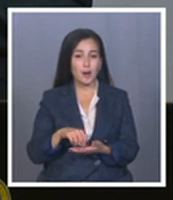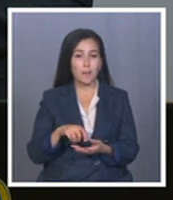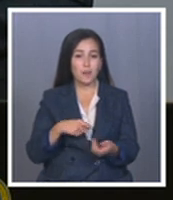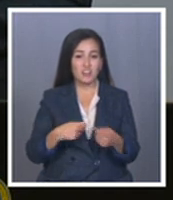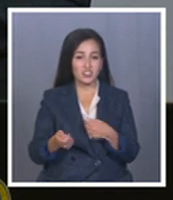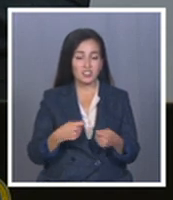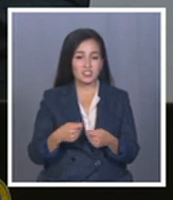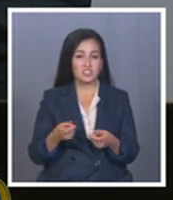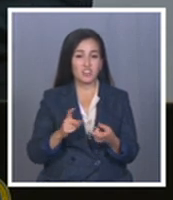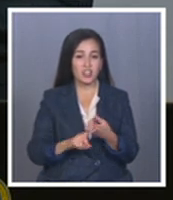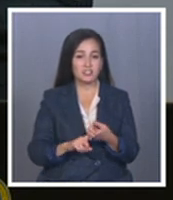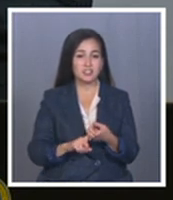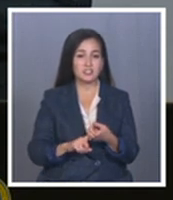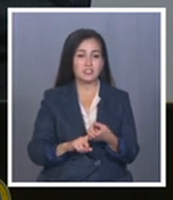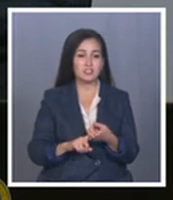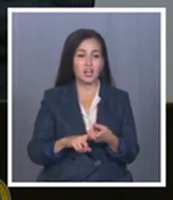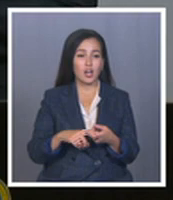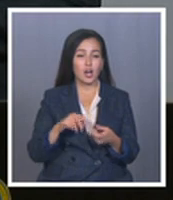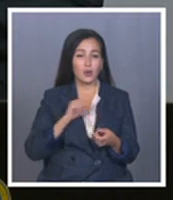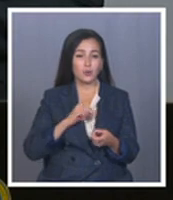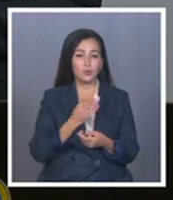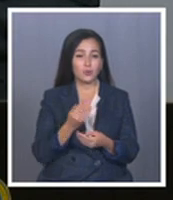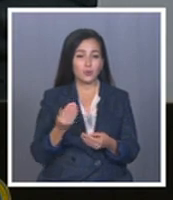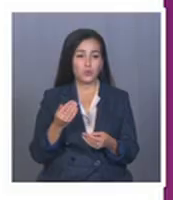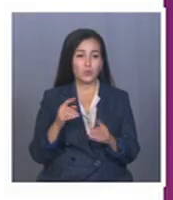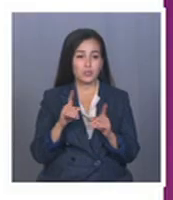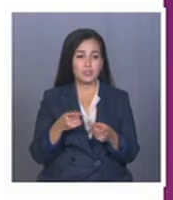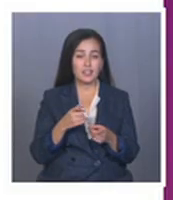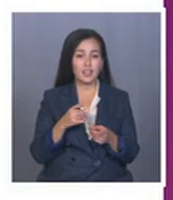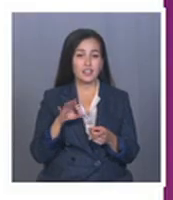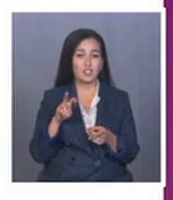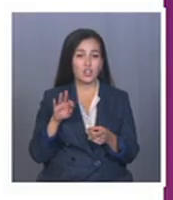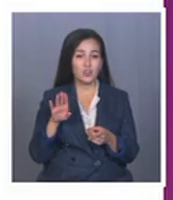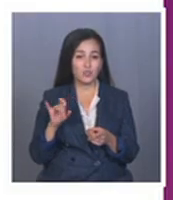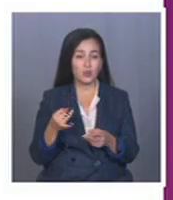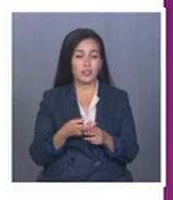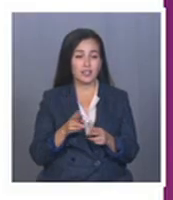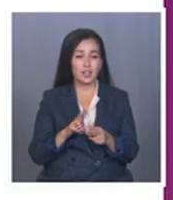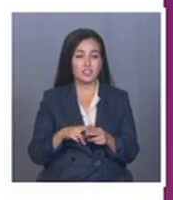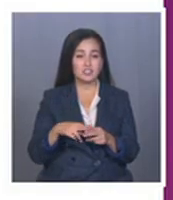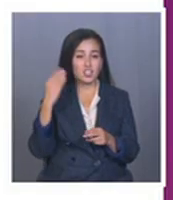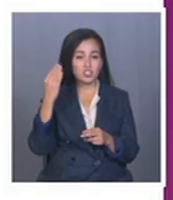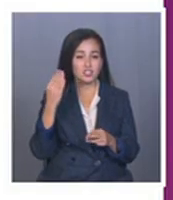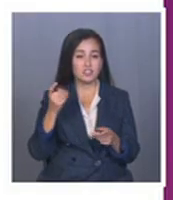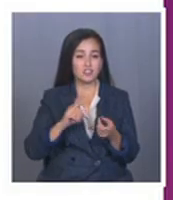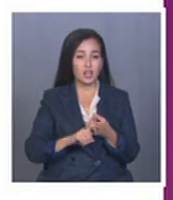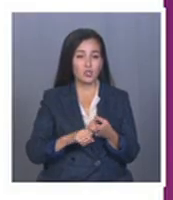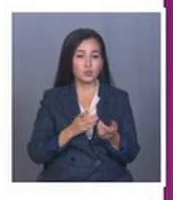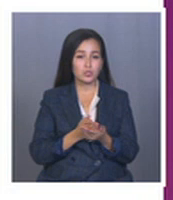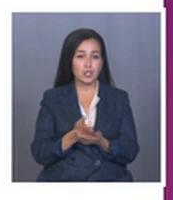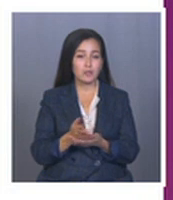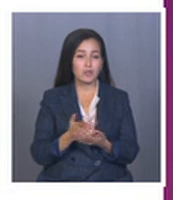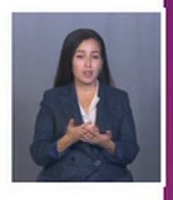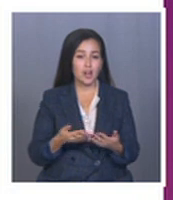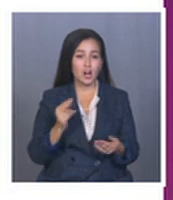выполнением государственных функций. Деловой – прилагательное, по значению связано со служебной деятельностью,